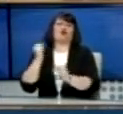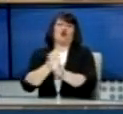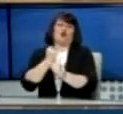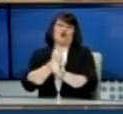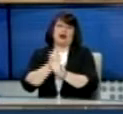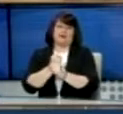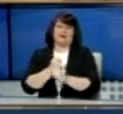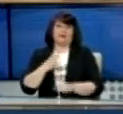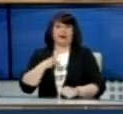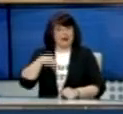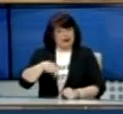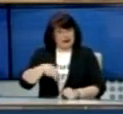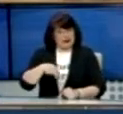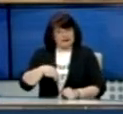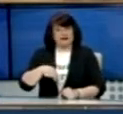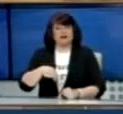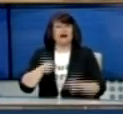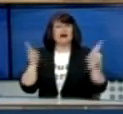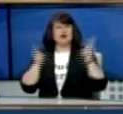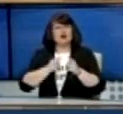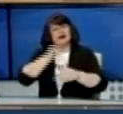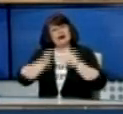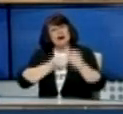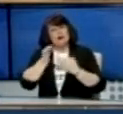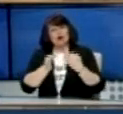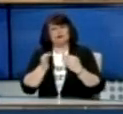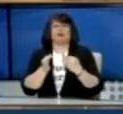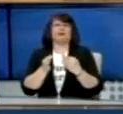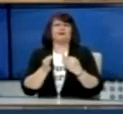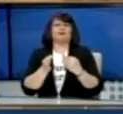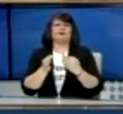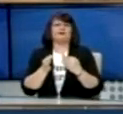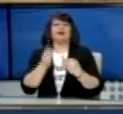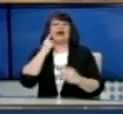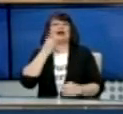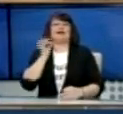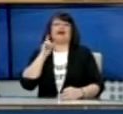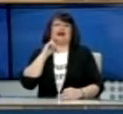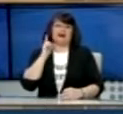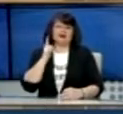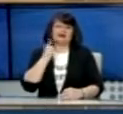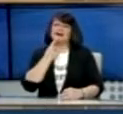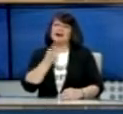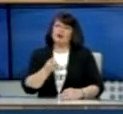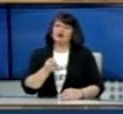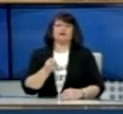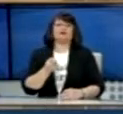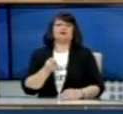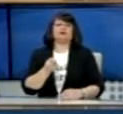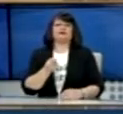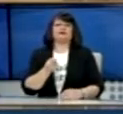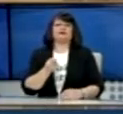για την ασφάλεια και για την εθνική κυριαρχία και μια σειρά άλλων ζητημάτων που και εσείς και οι τηλεθεατές